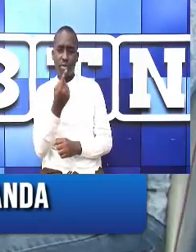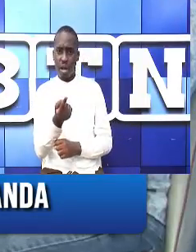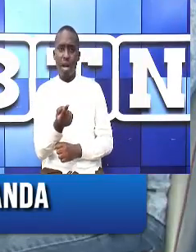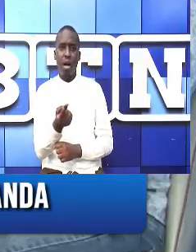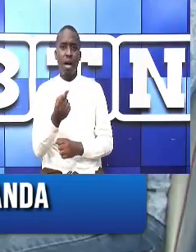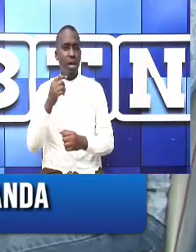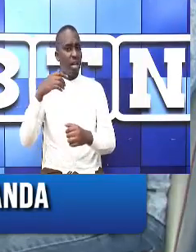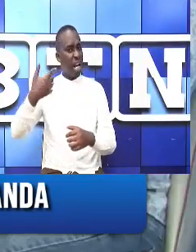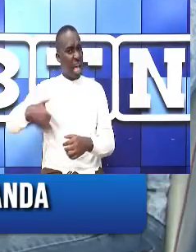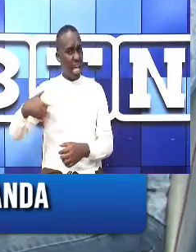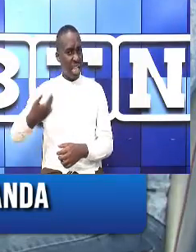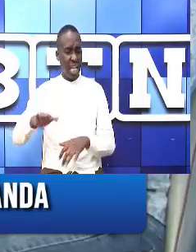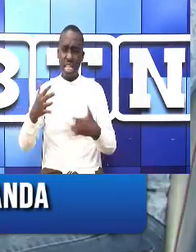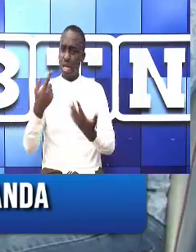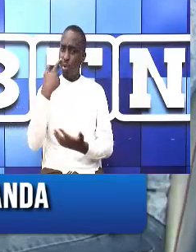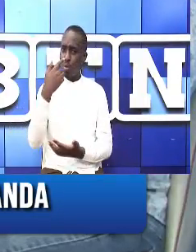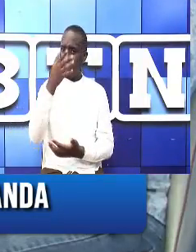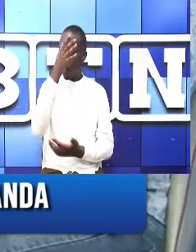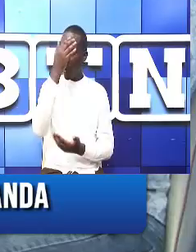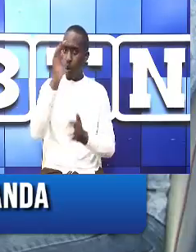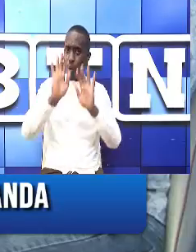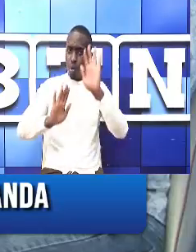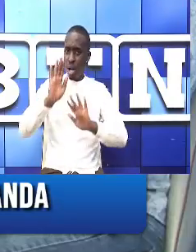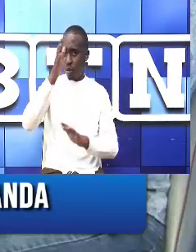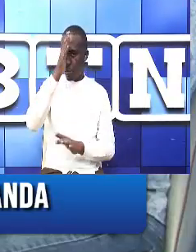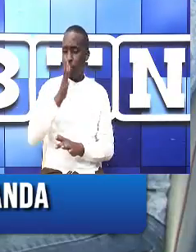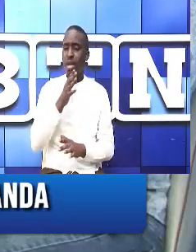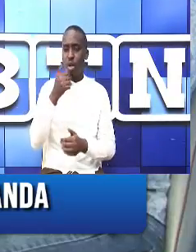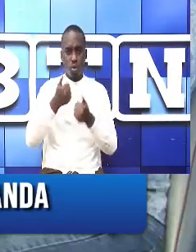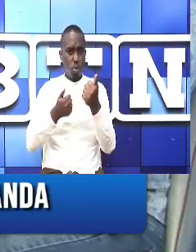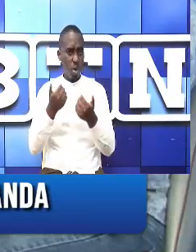mubona uruhare rw'umubyeyi aruruye